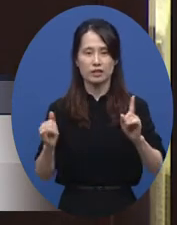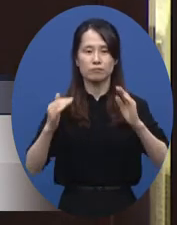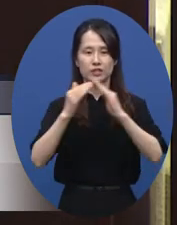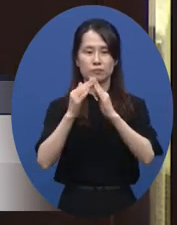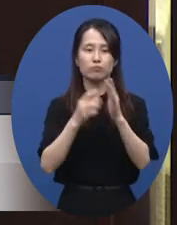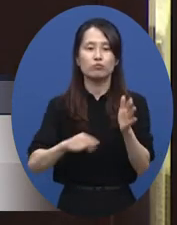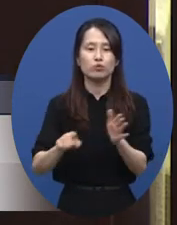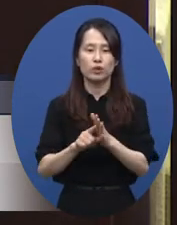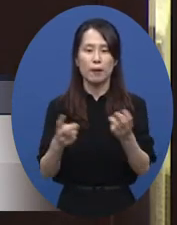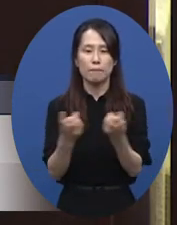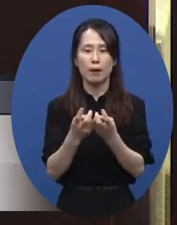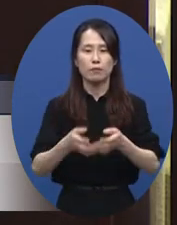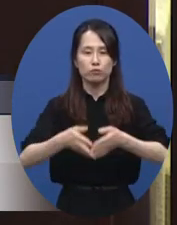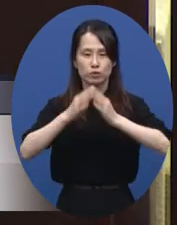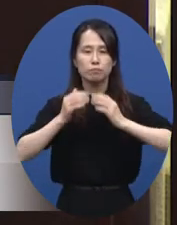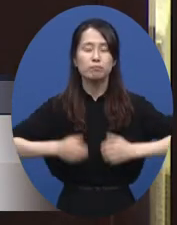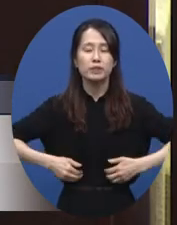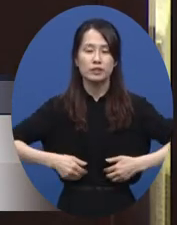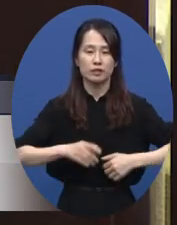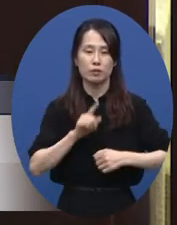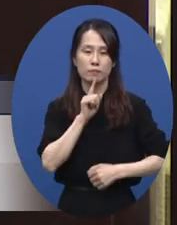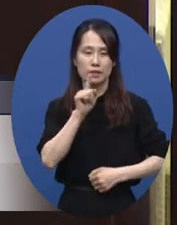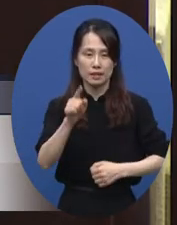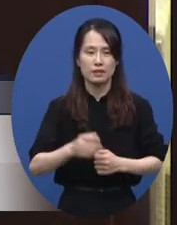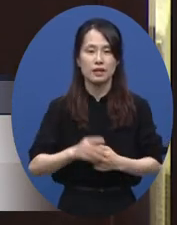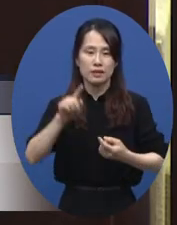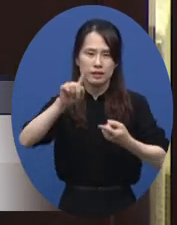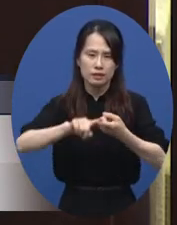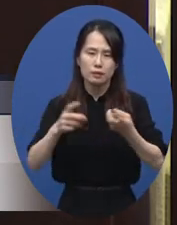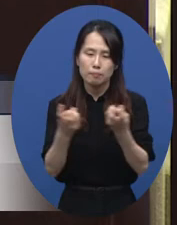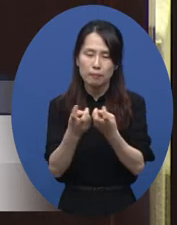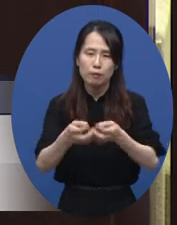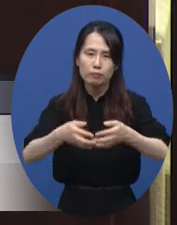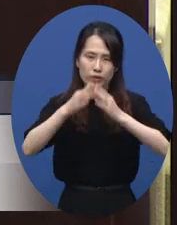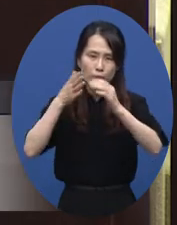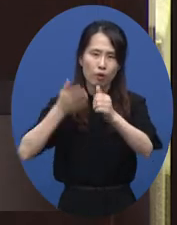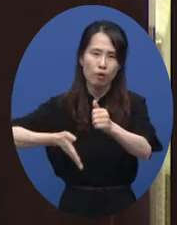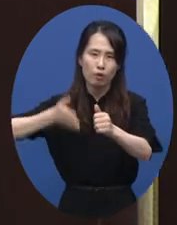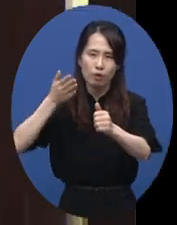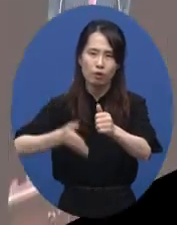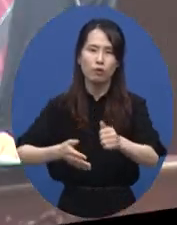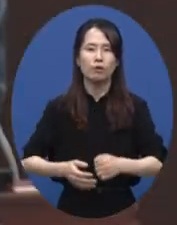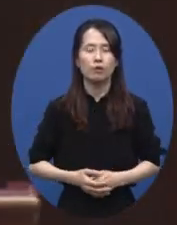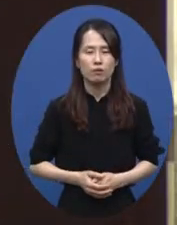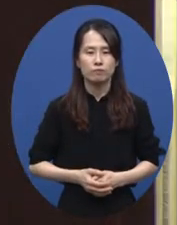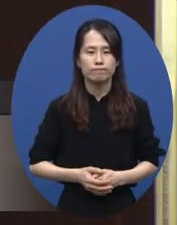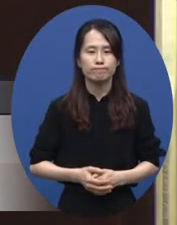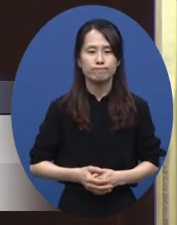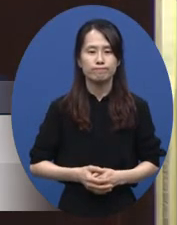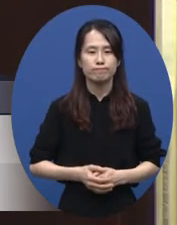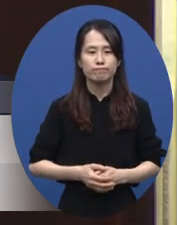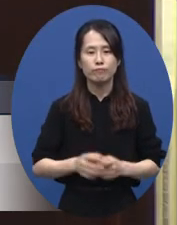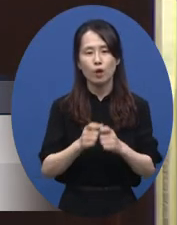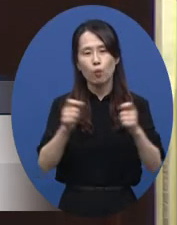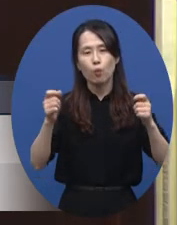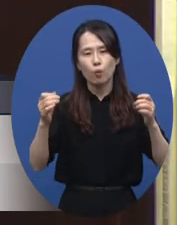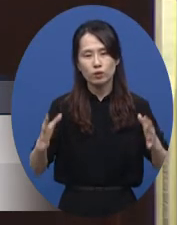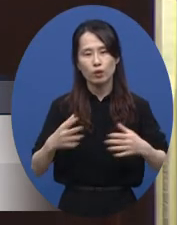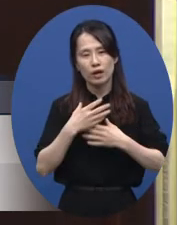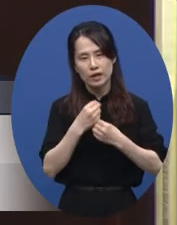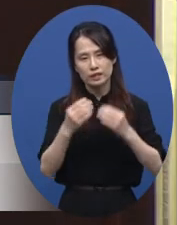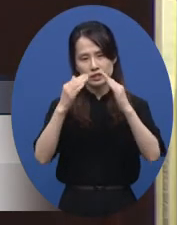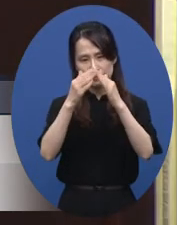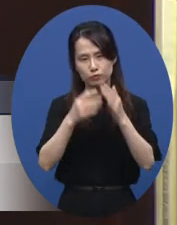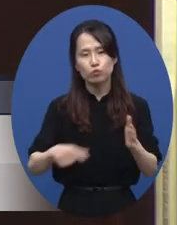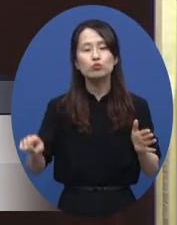위한 대책 수립이 필요하다고 판단한 데 이에 대한 대책을 세워 주시고 여름 대로 장기 안에